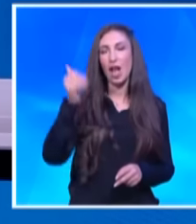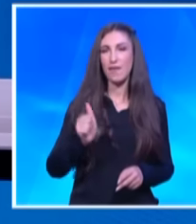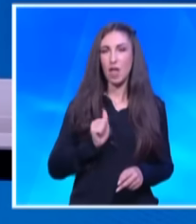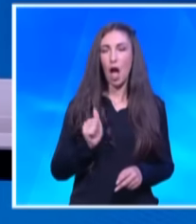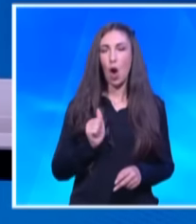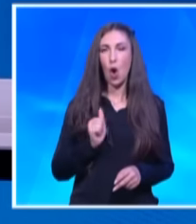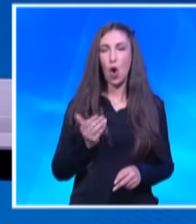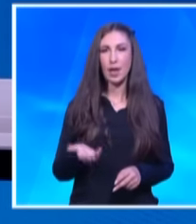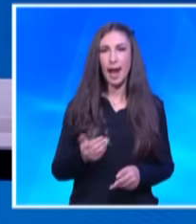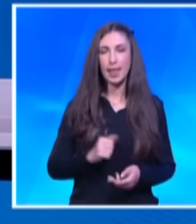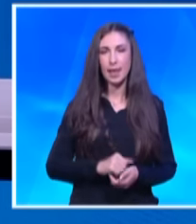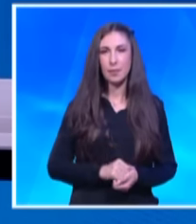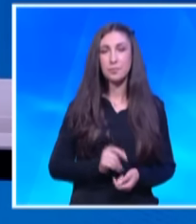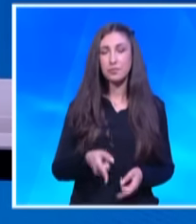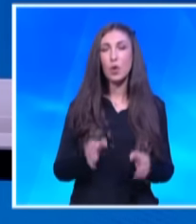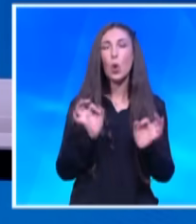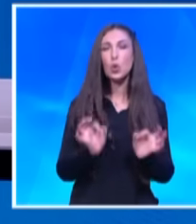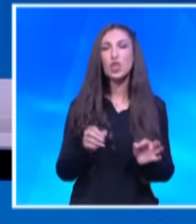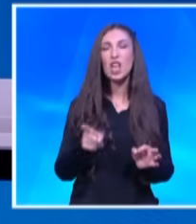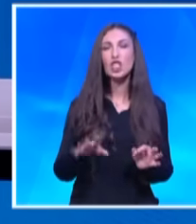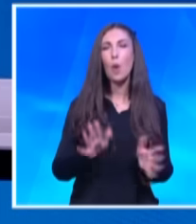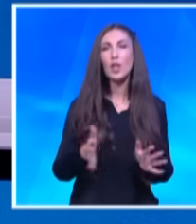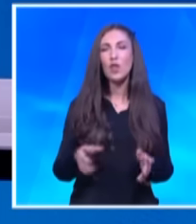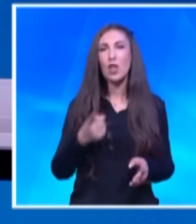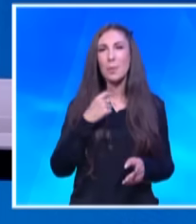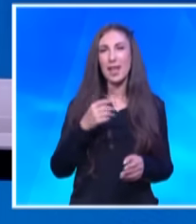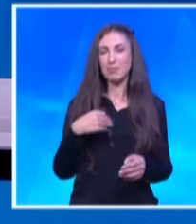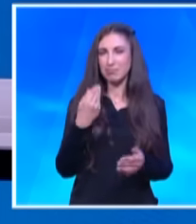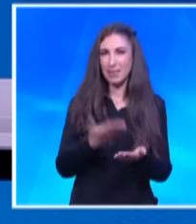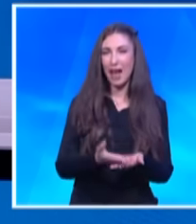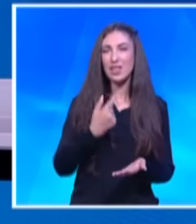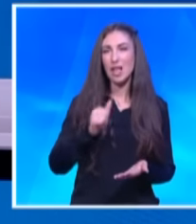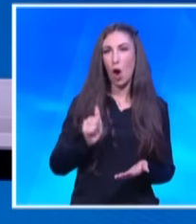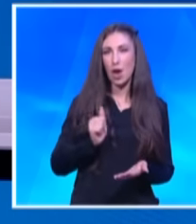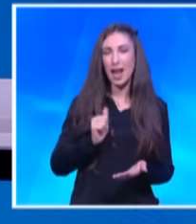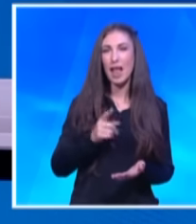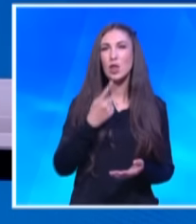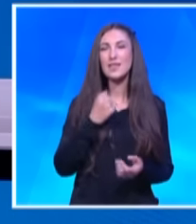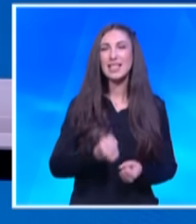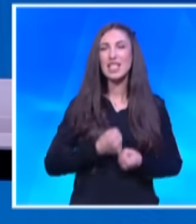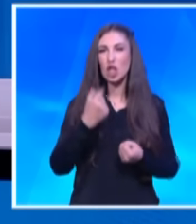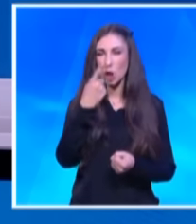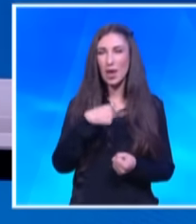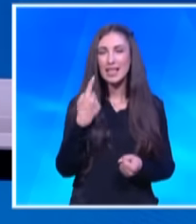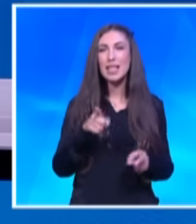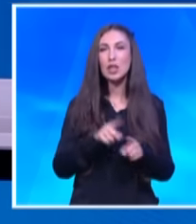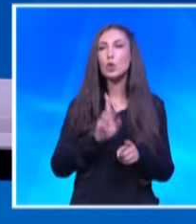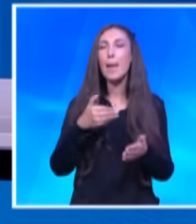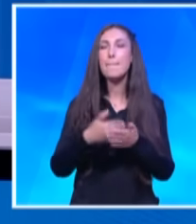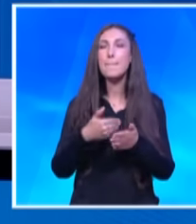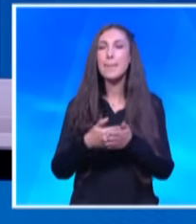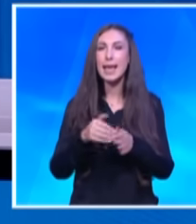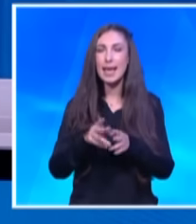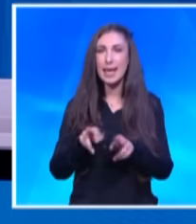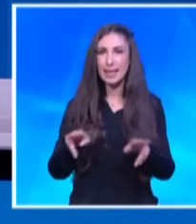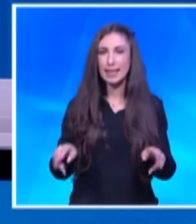БТВ от свои източници, които уточниха, че обикновено при назначаването на охрана, освен застрашеното лице, се пазят и най-близките му.